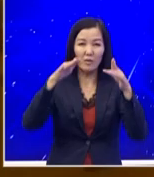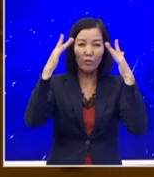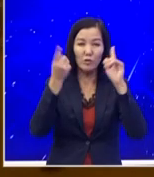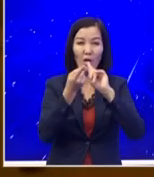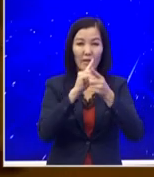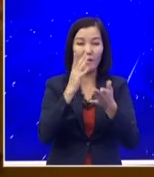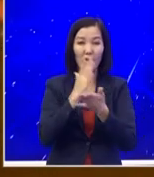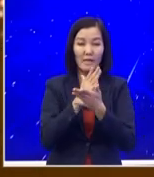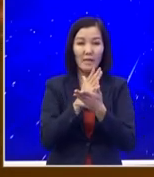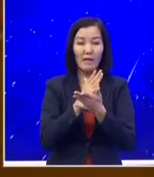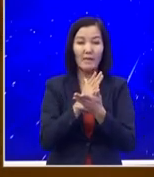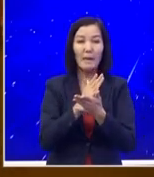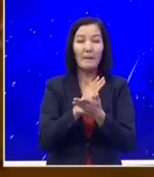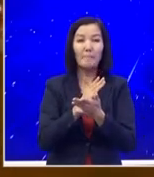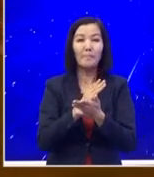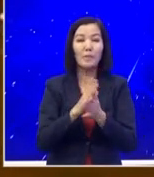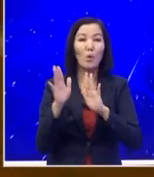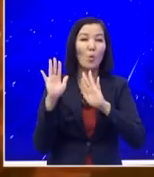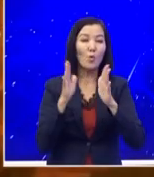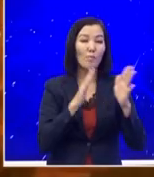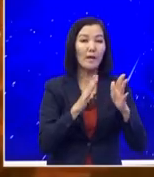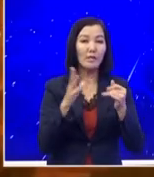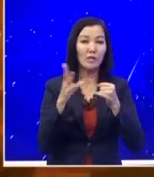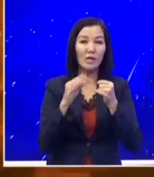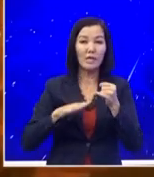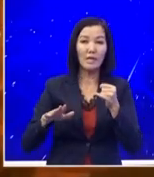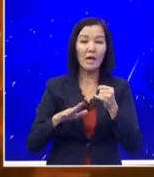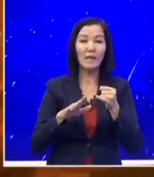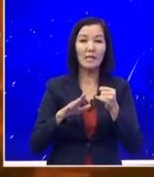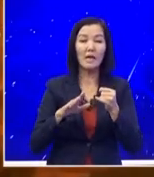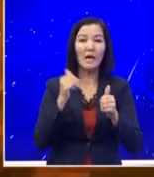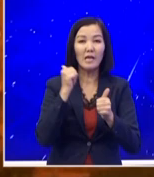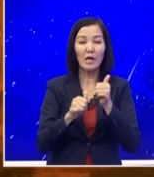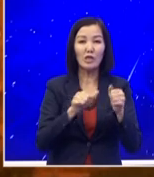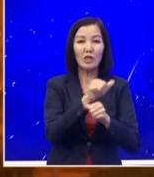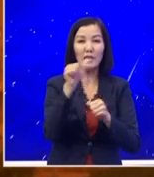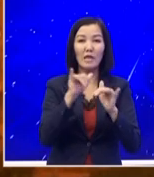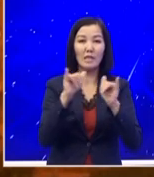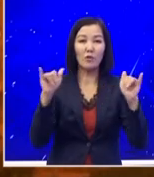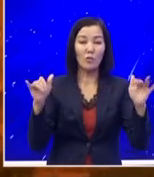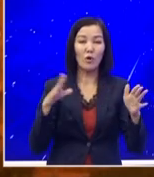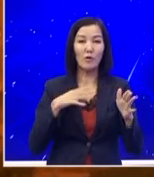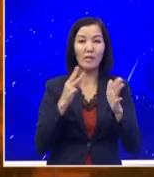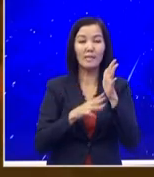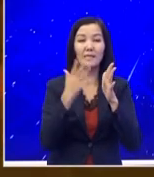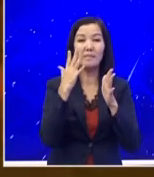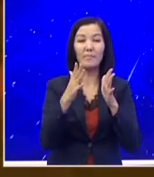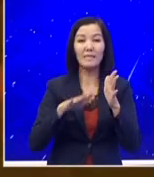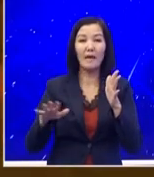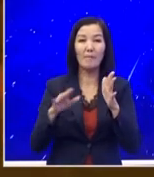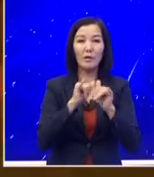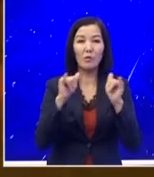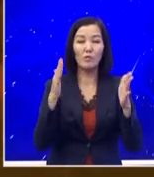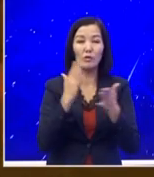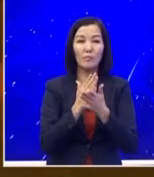шыққан. Мамандар ақпарынша, орман өртінің аймағы сағат сайын ұлғаюда. Өрт ошағы 85 аймақта өршіп тұр.